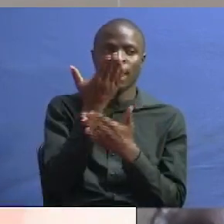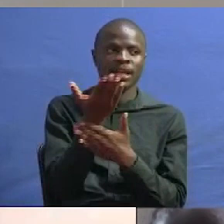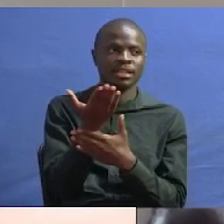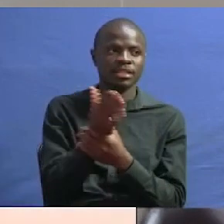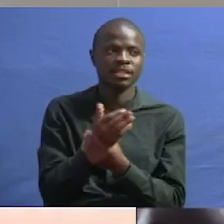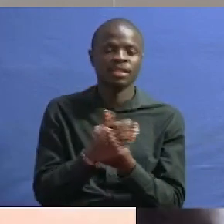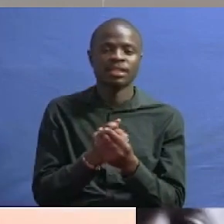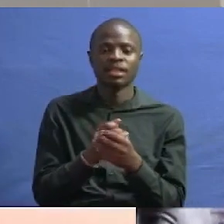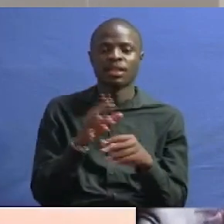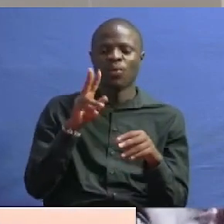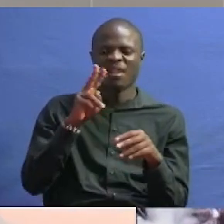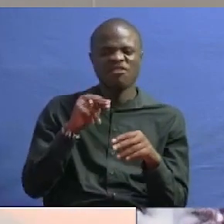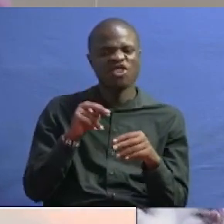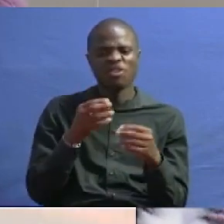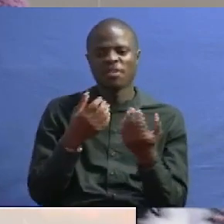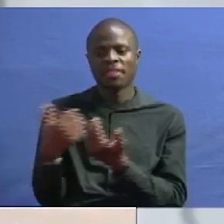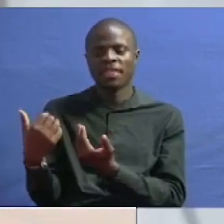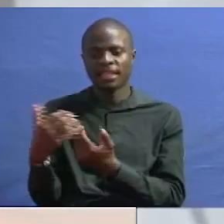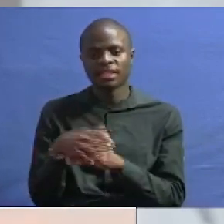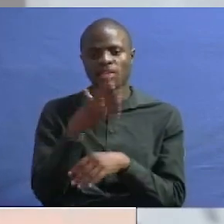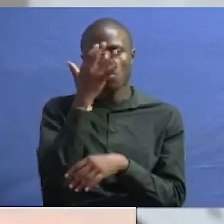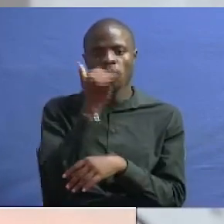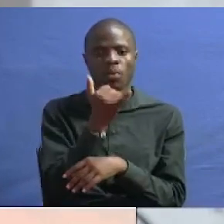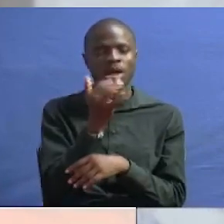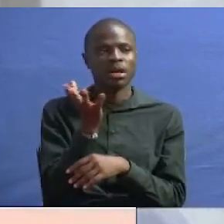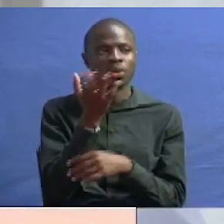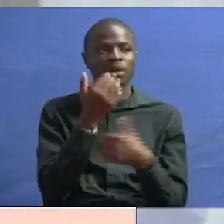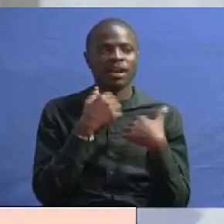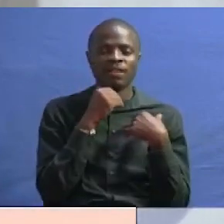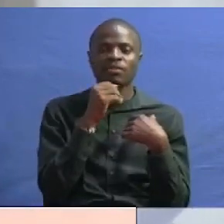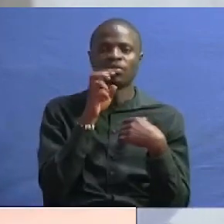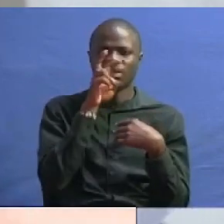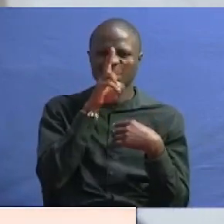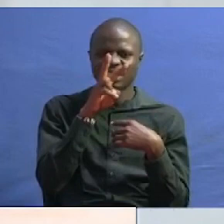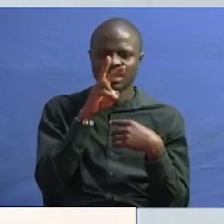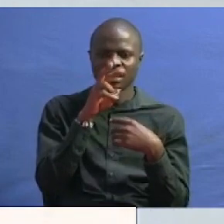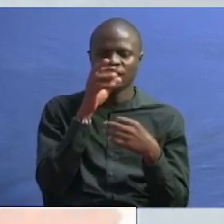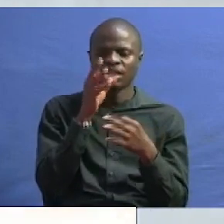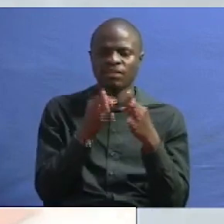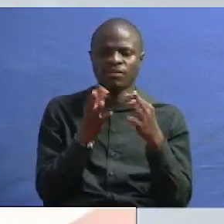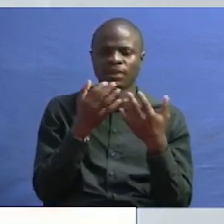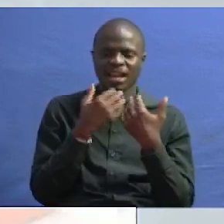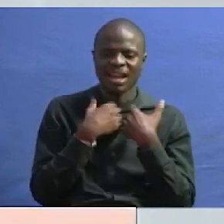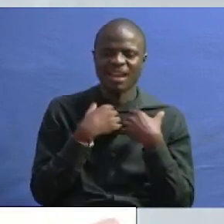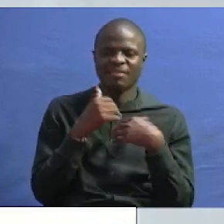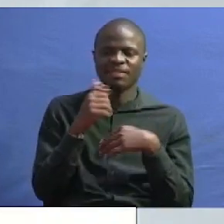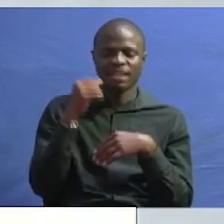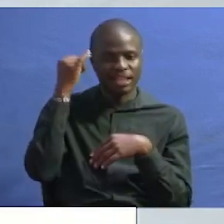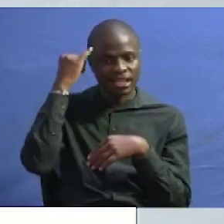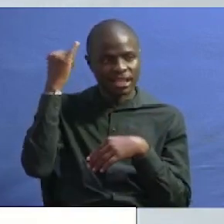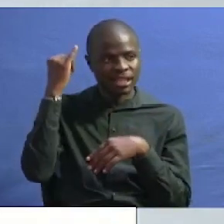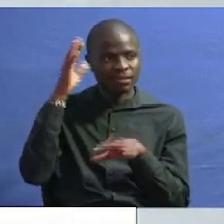Hakuna competition. Kwa nini? Sijaona kama kuna line item yoyote hapo